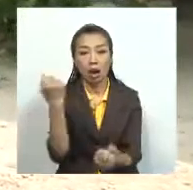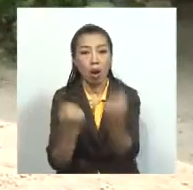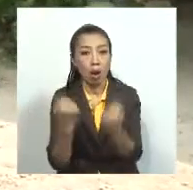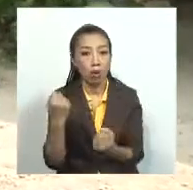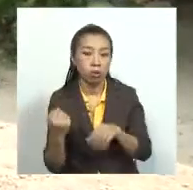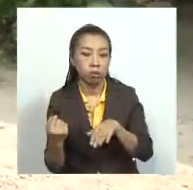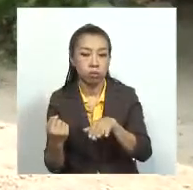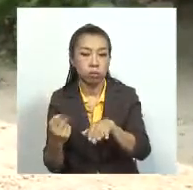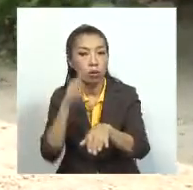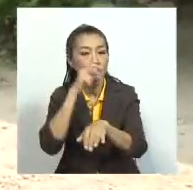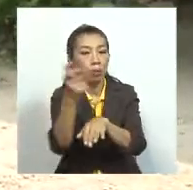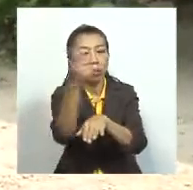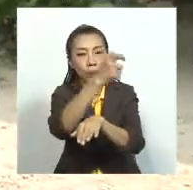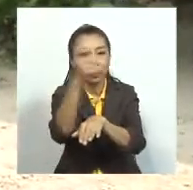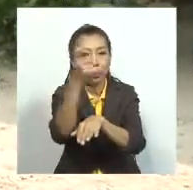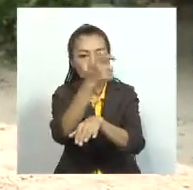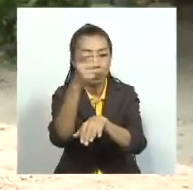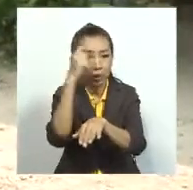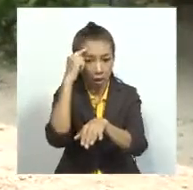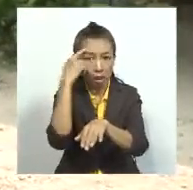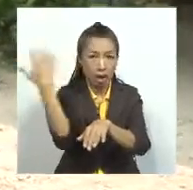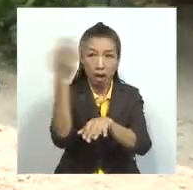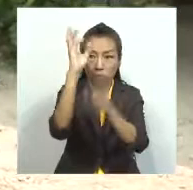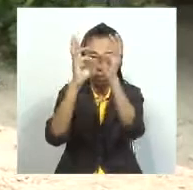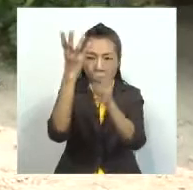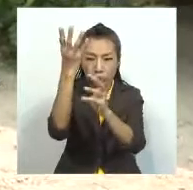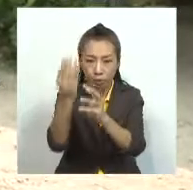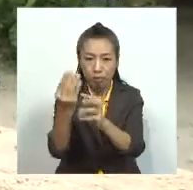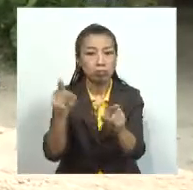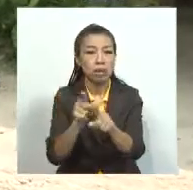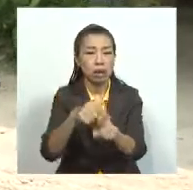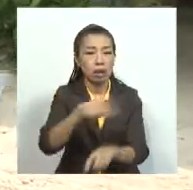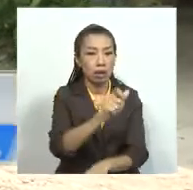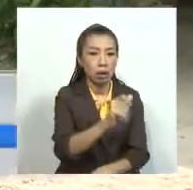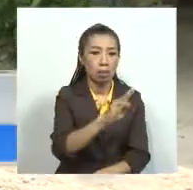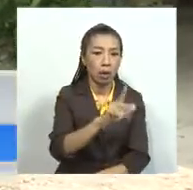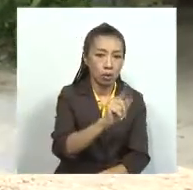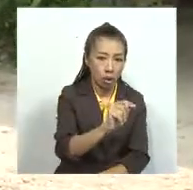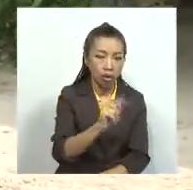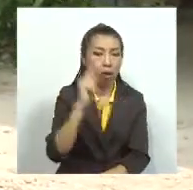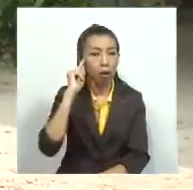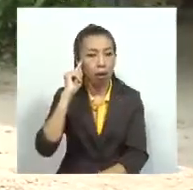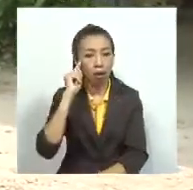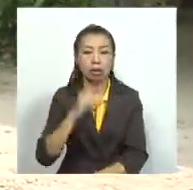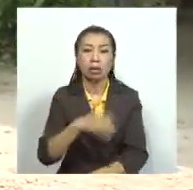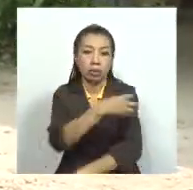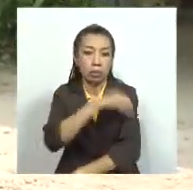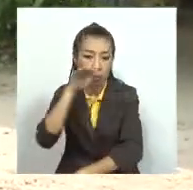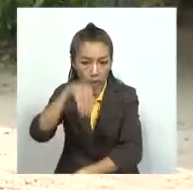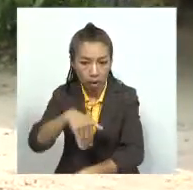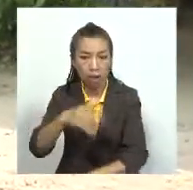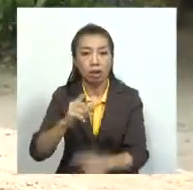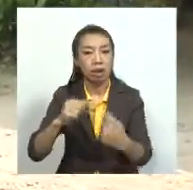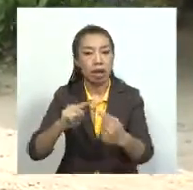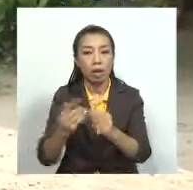พ่นละอองน้ำแล้วก็ทุกเทศบาลทุกอบต.ทั้งส่วนกลางส่วนภูมิภาคนี้ออกพ่นฝอกกันทุกเวลาทุกช่วงเช้